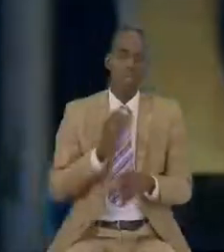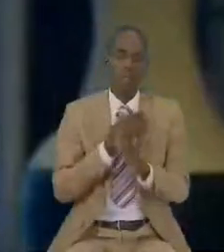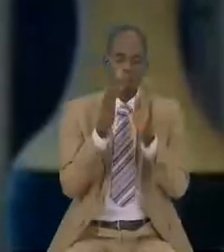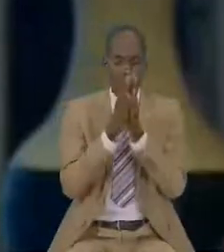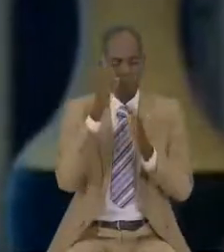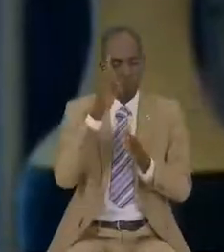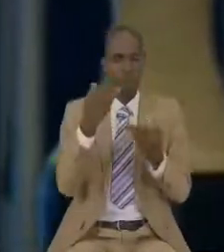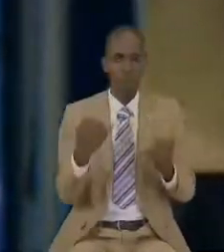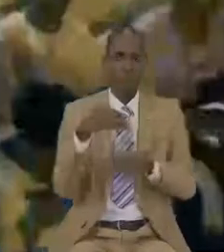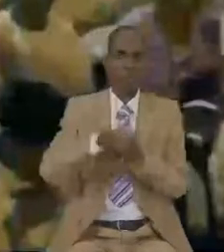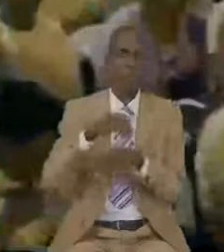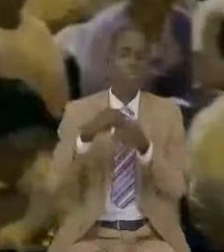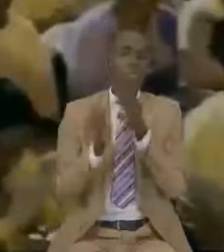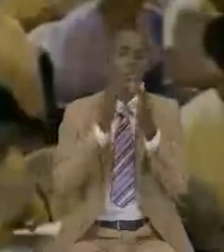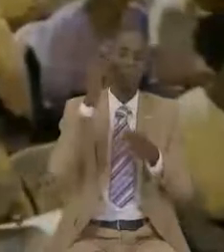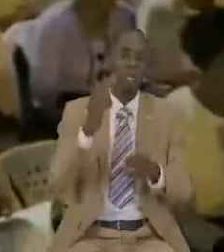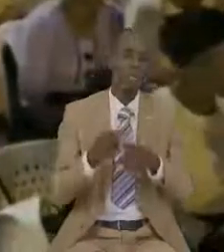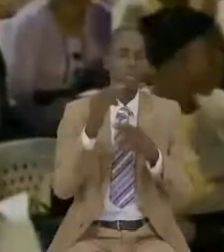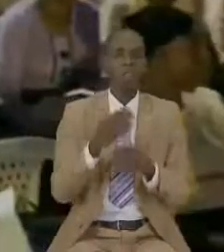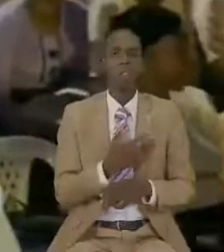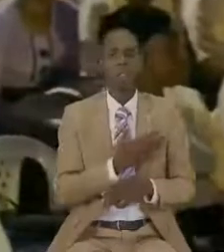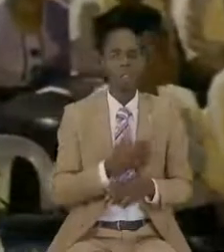au nom de Jésus. Voyons le